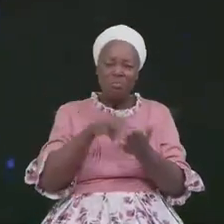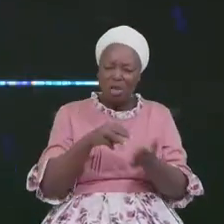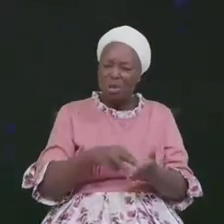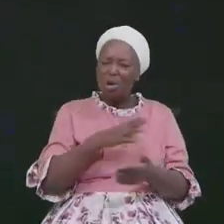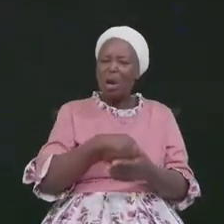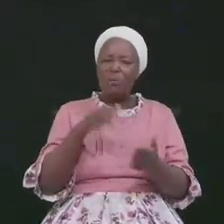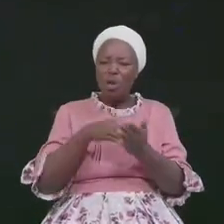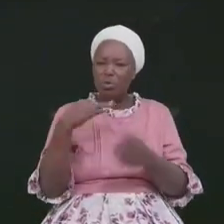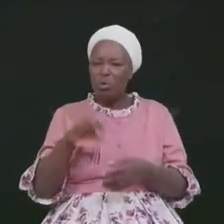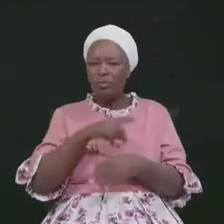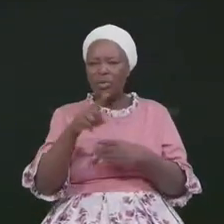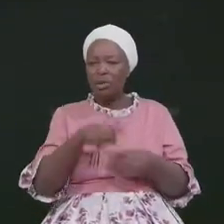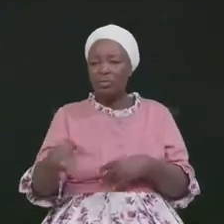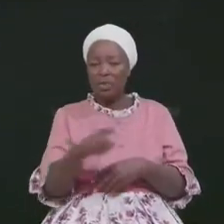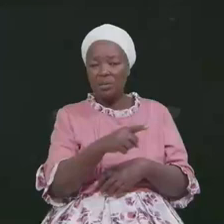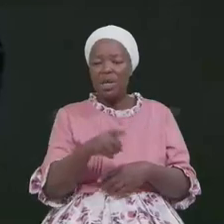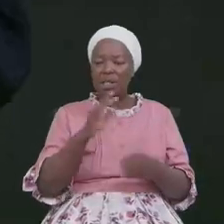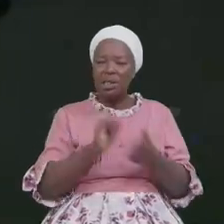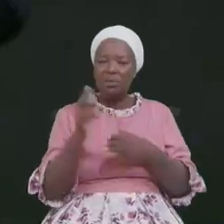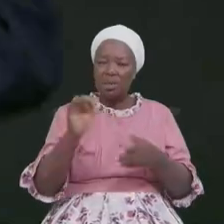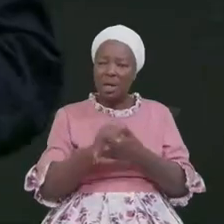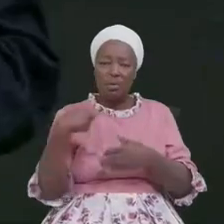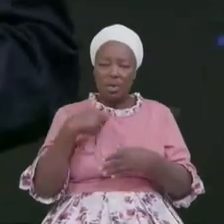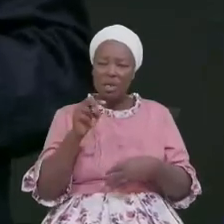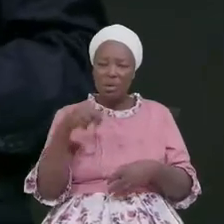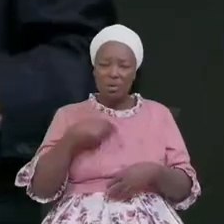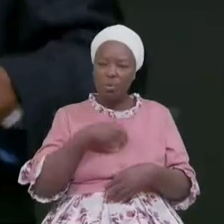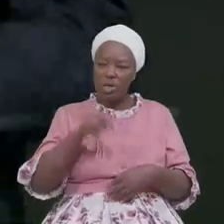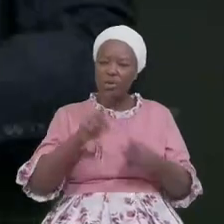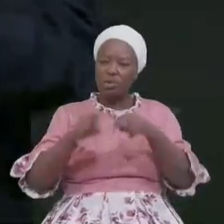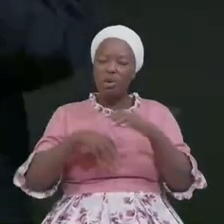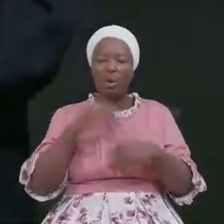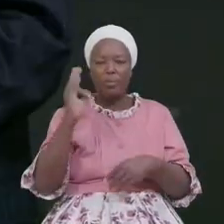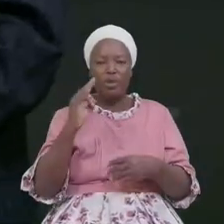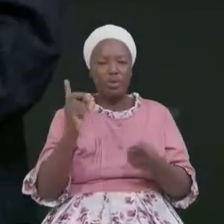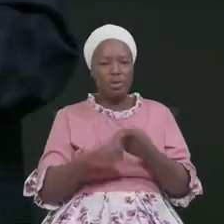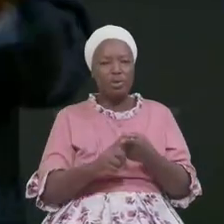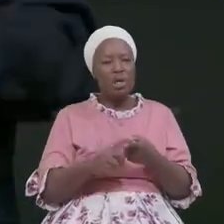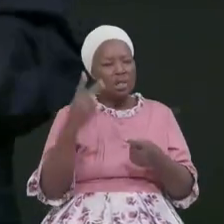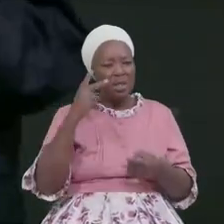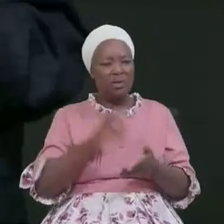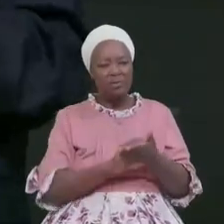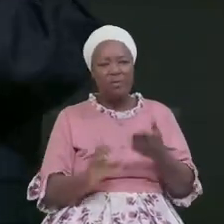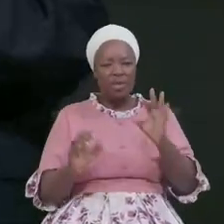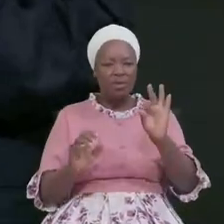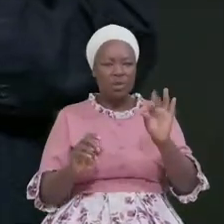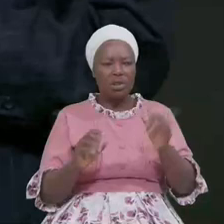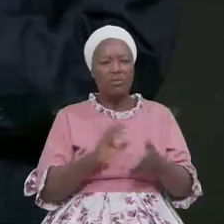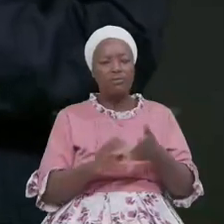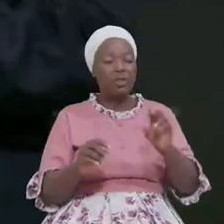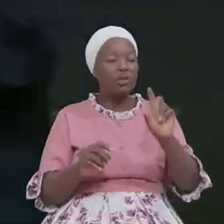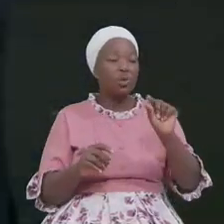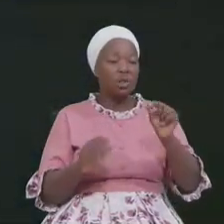Et nous avons encore besoin d'aller pour les gagner. Verset 20. Verset 20 dit, et ils s'en allèrent